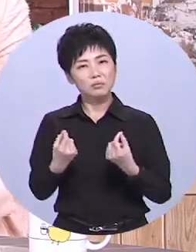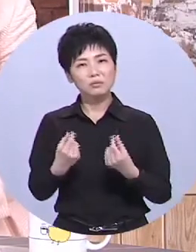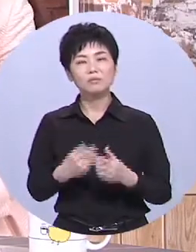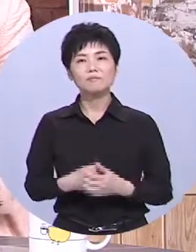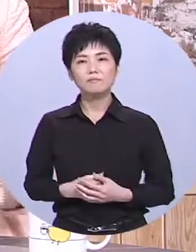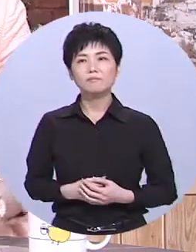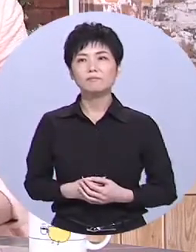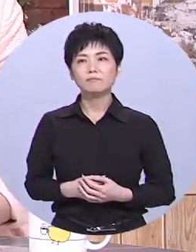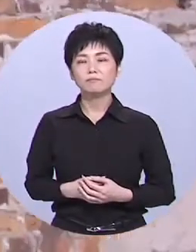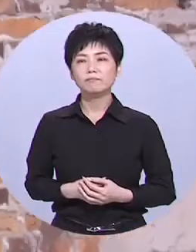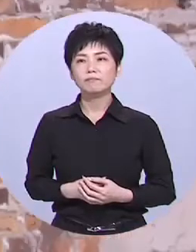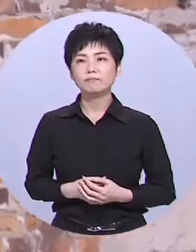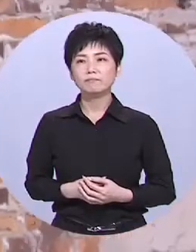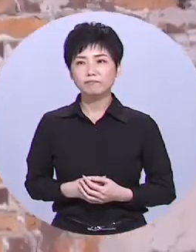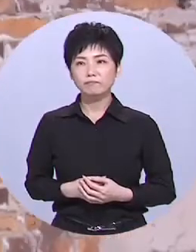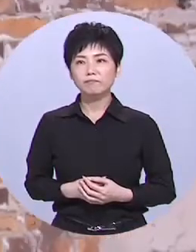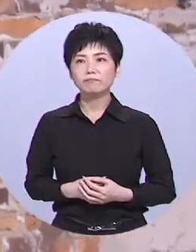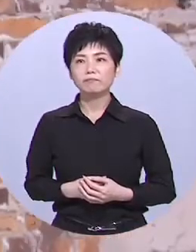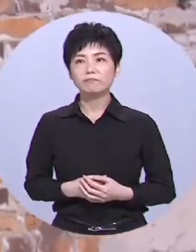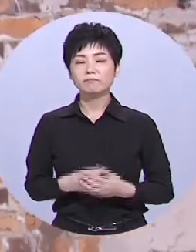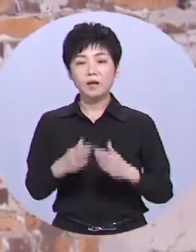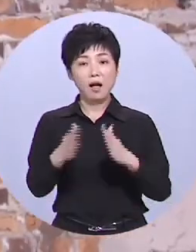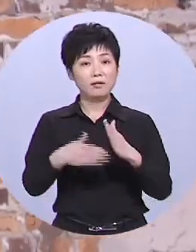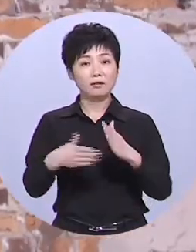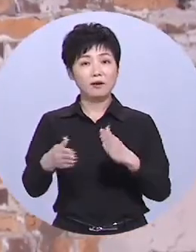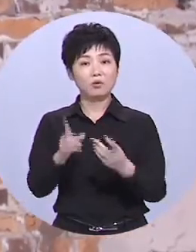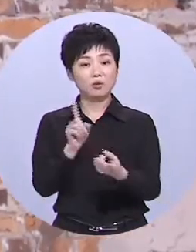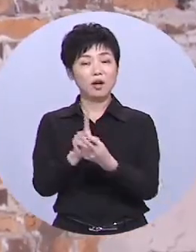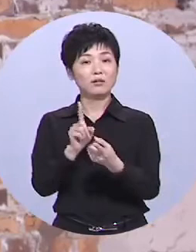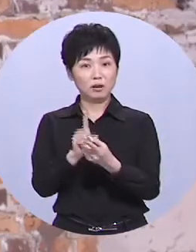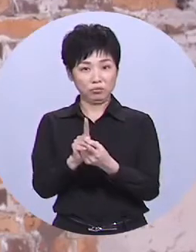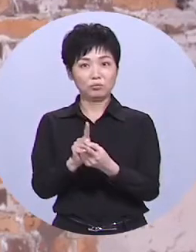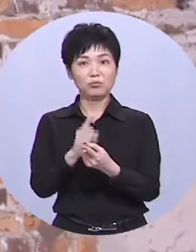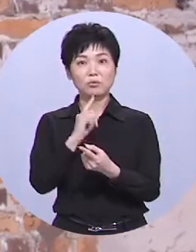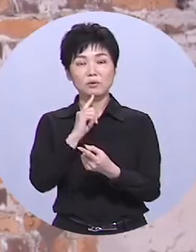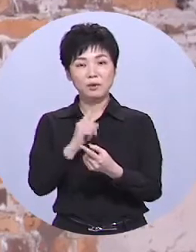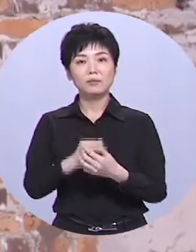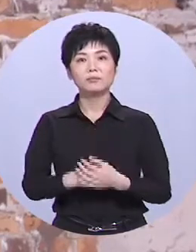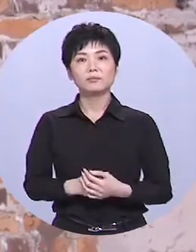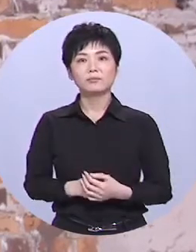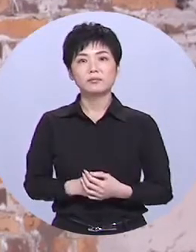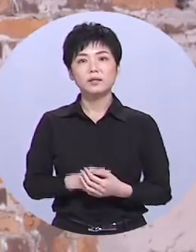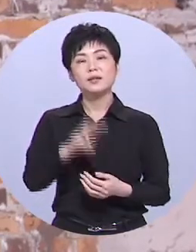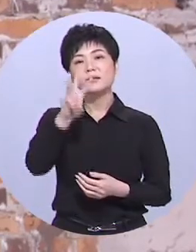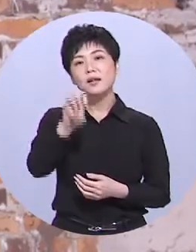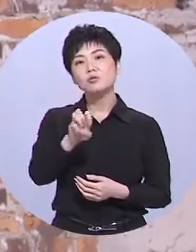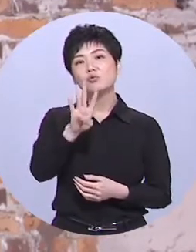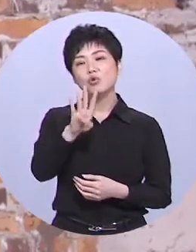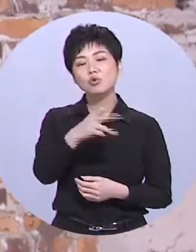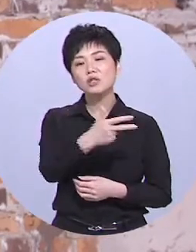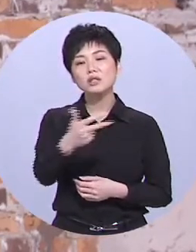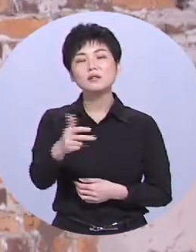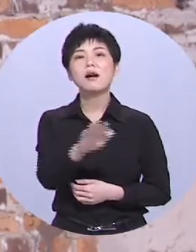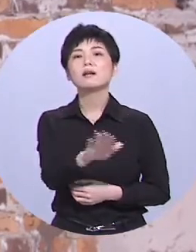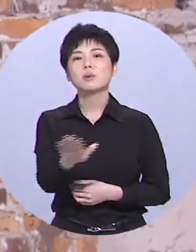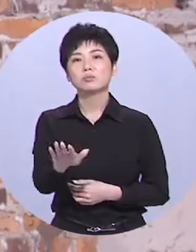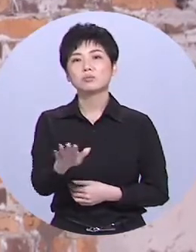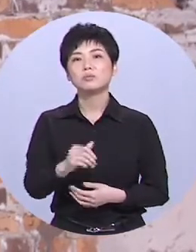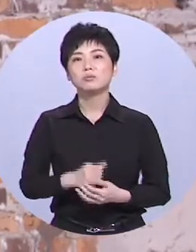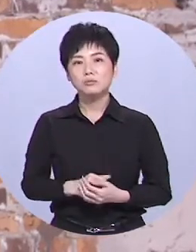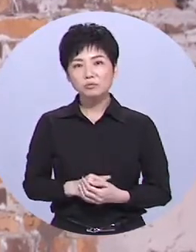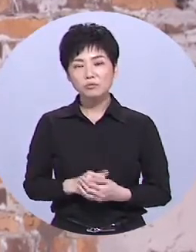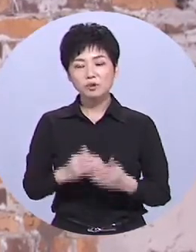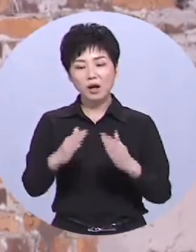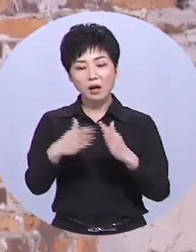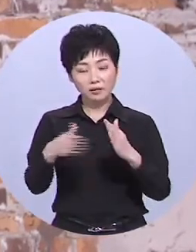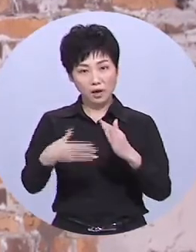んですかね。 そうなんです。そこで空き家対策に力を入れている県内34の市町村では、空き家の賃